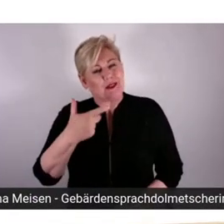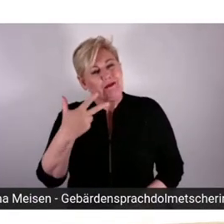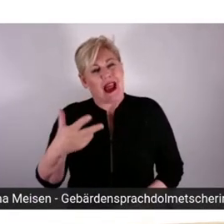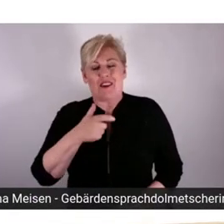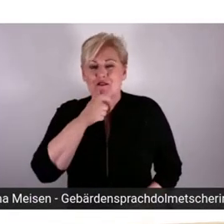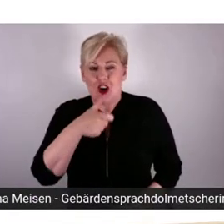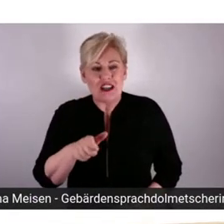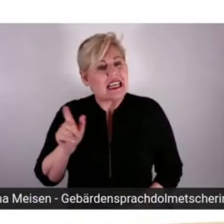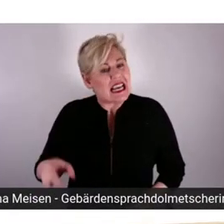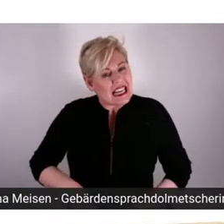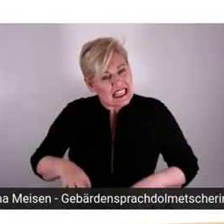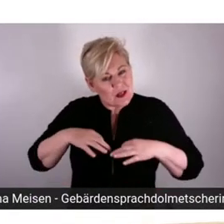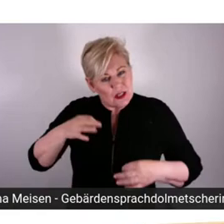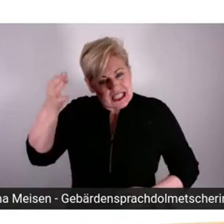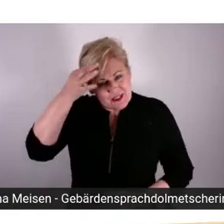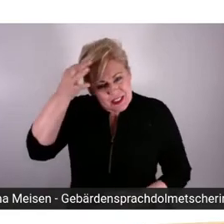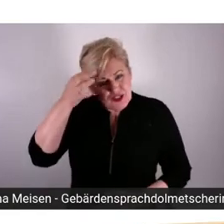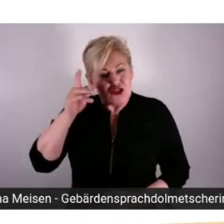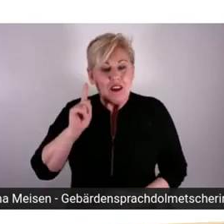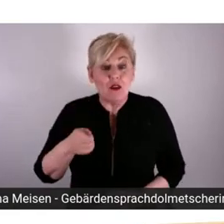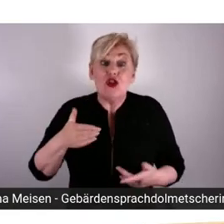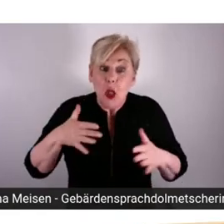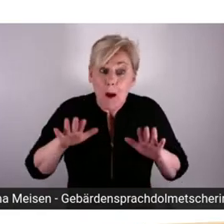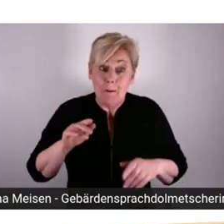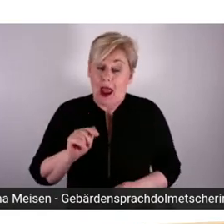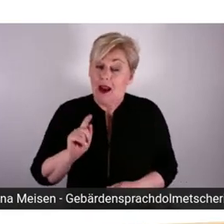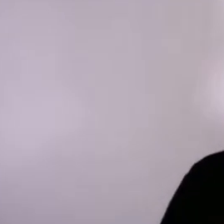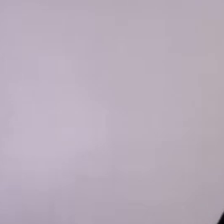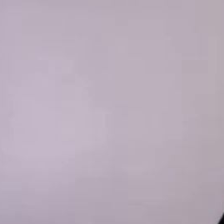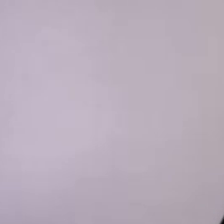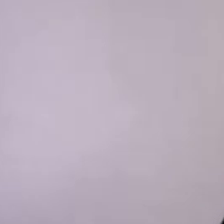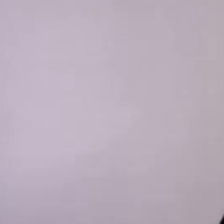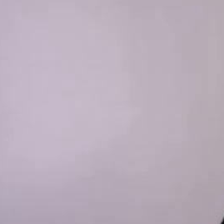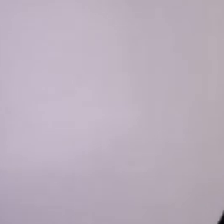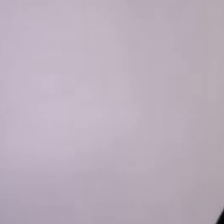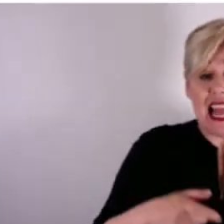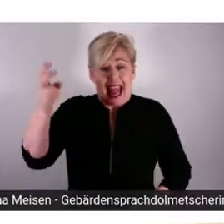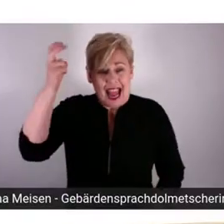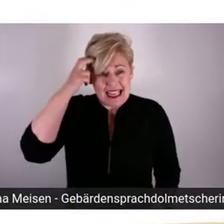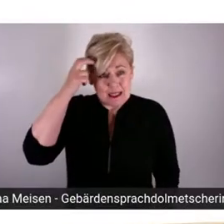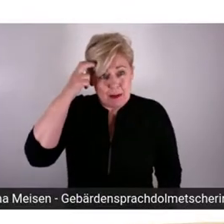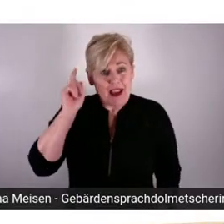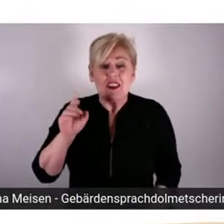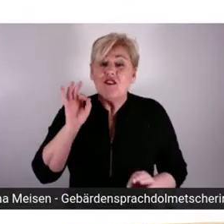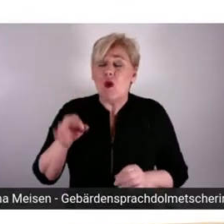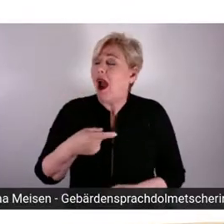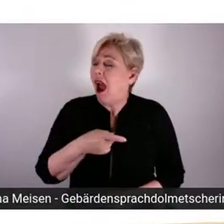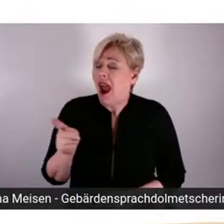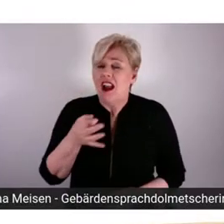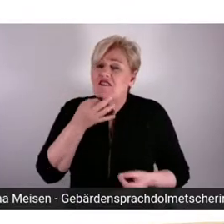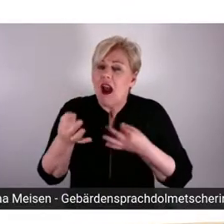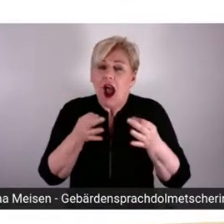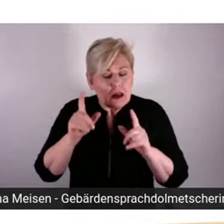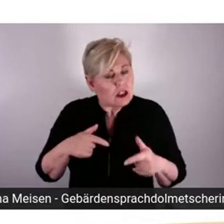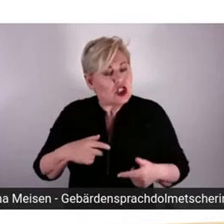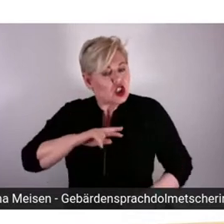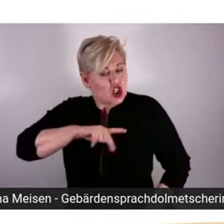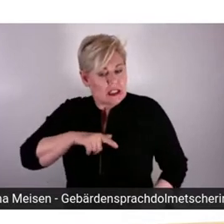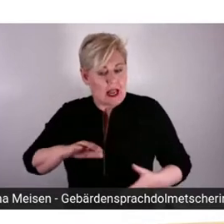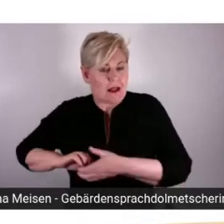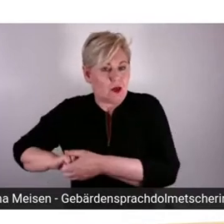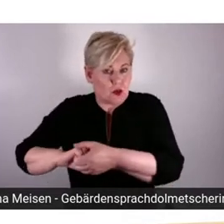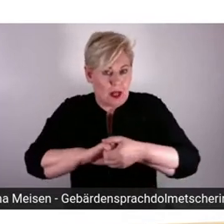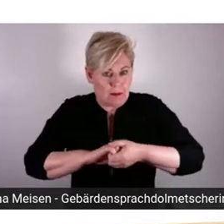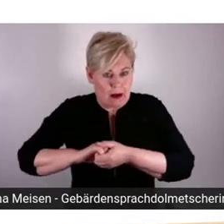ist Gesundheitswissenschaftler und viel mehr noch. Er ist ausgewiesener Experte auch in allen Fragen des sozialen Zusammenhaltes. Und